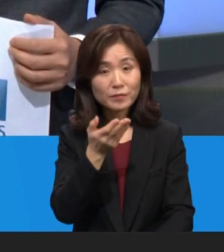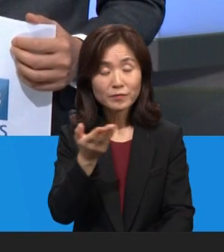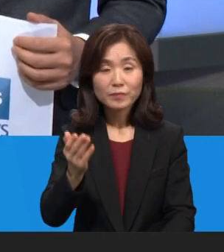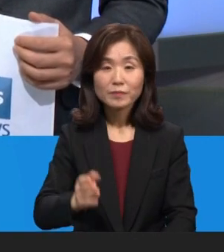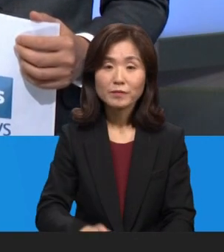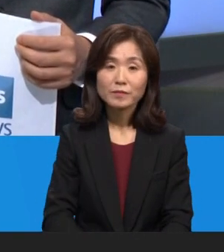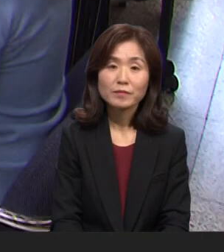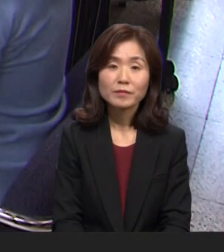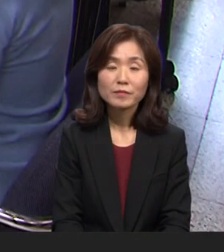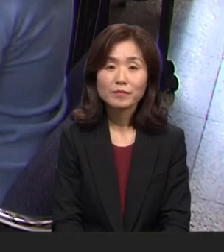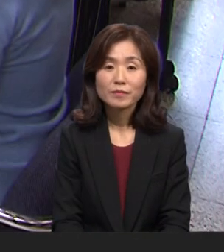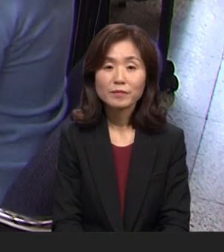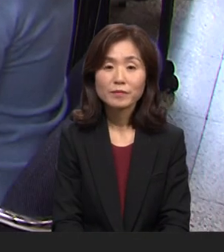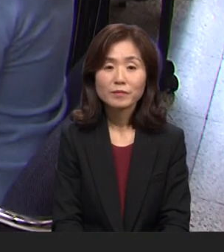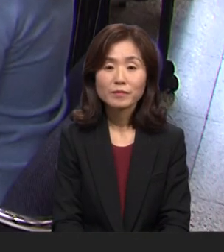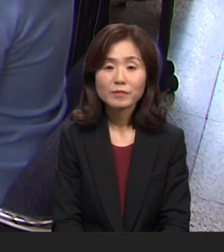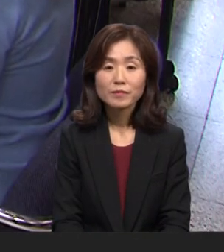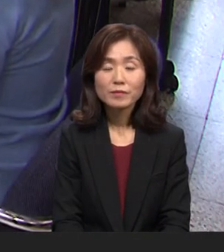만나보시죠.